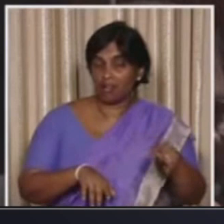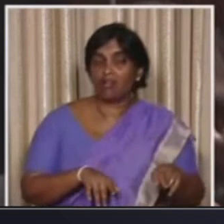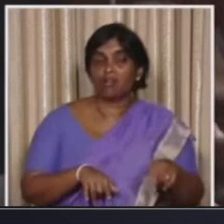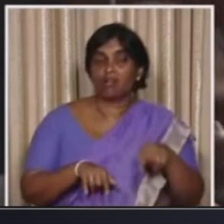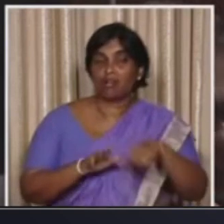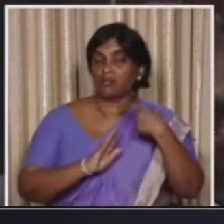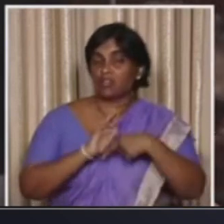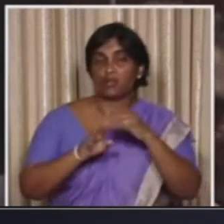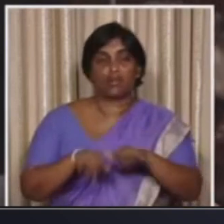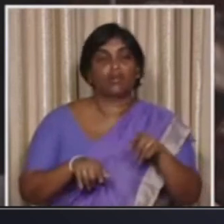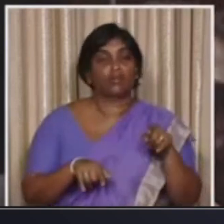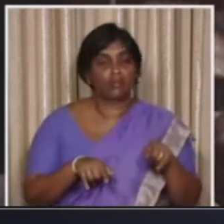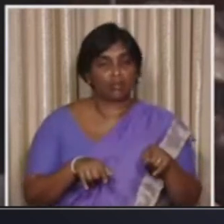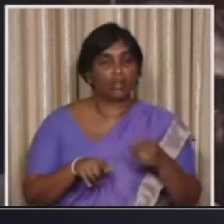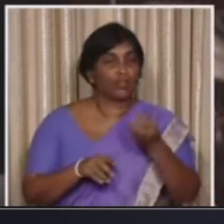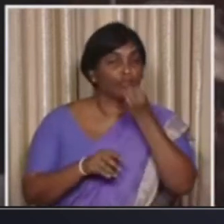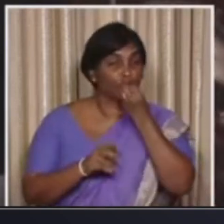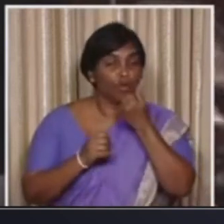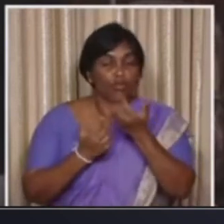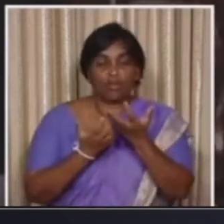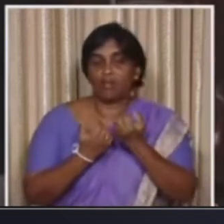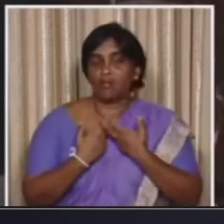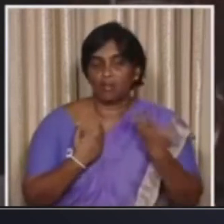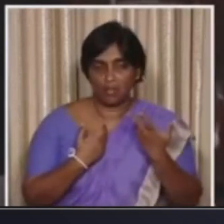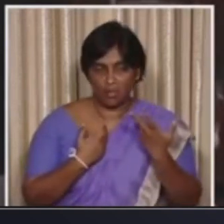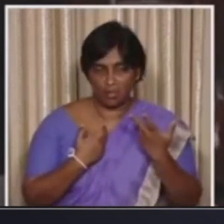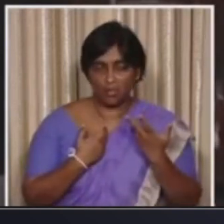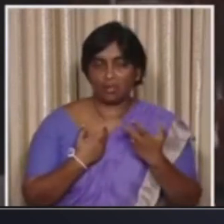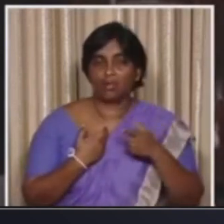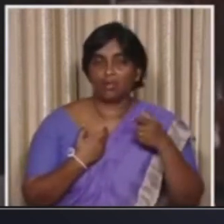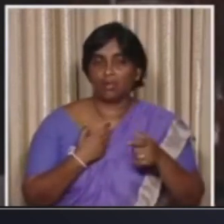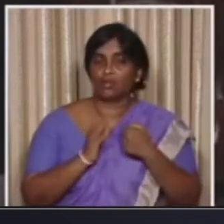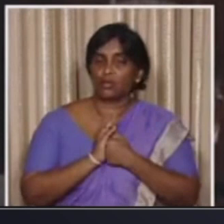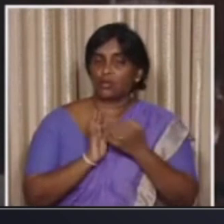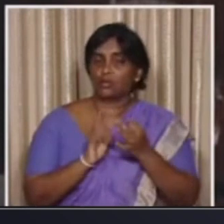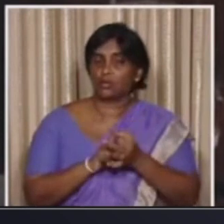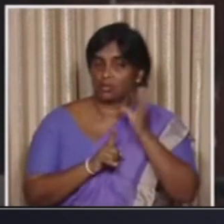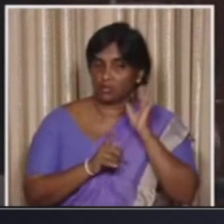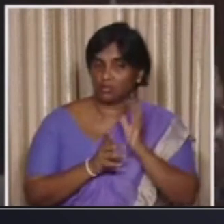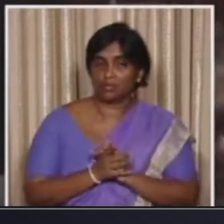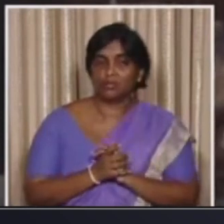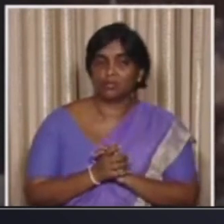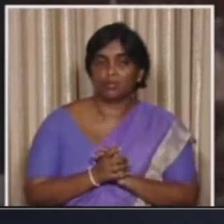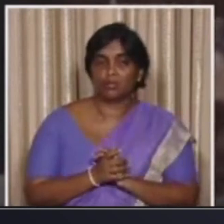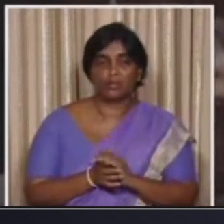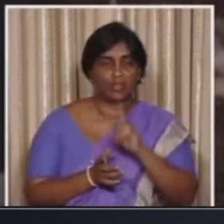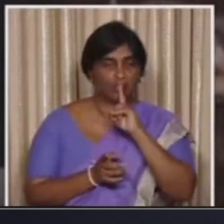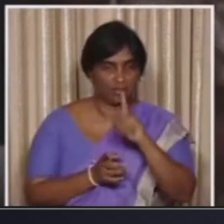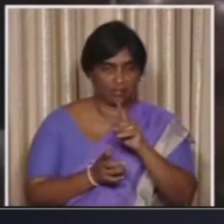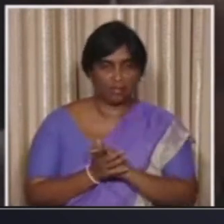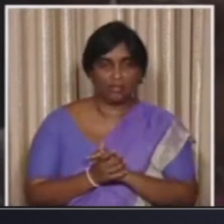අද රටේ දරුවෙකුට කෑම වේලක් ගන්න බැරි තත්ත්වයට පත් වෙලා තියෙන්නේ. ගරු සභාපතිතුමනි එකක් කියනවා මම